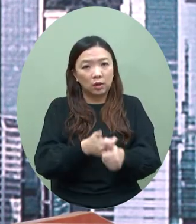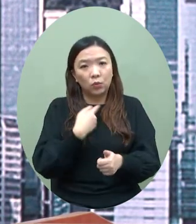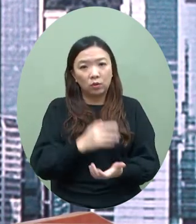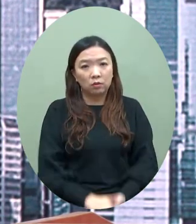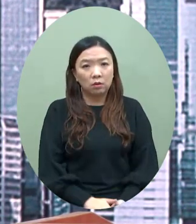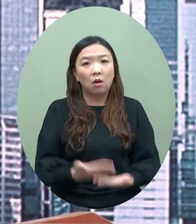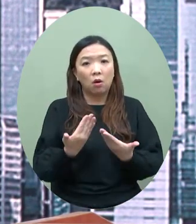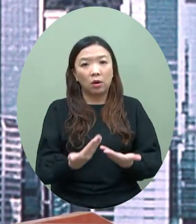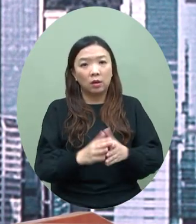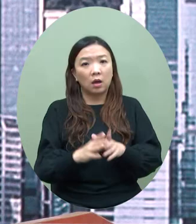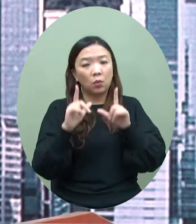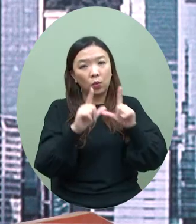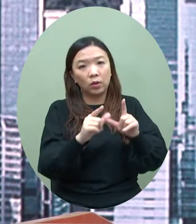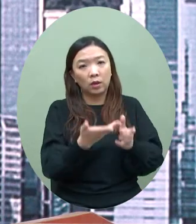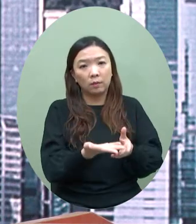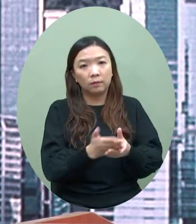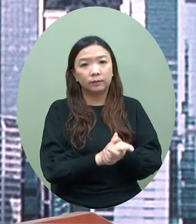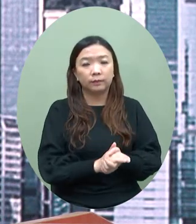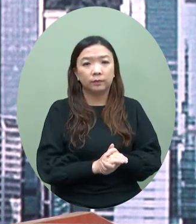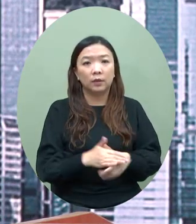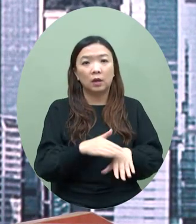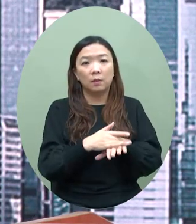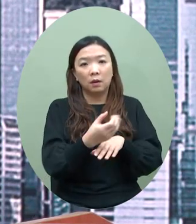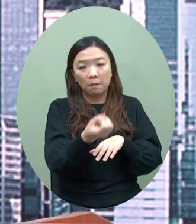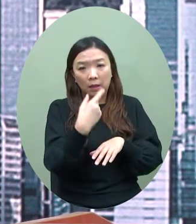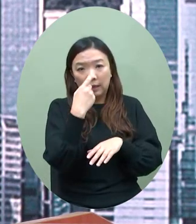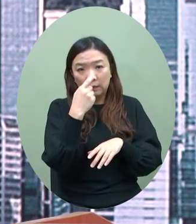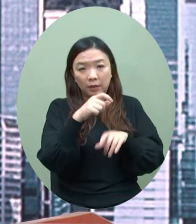In response to the English questions asked about the